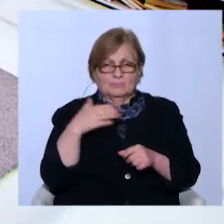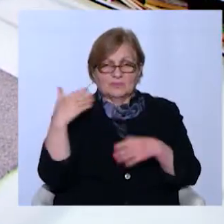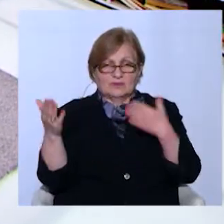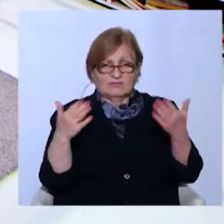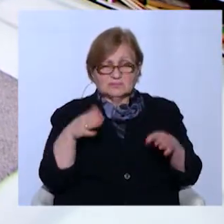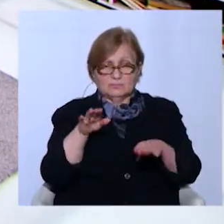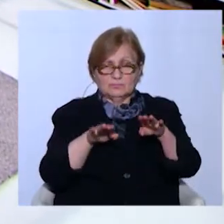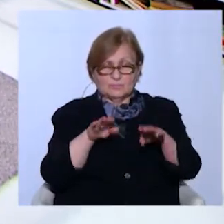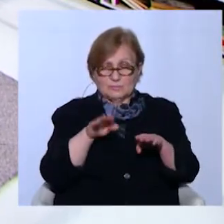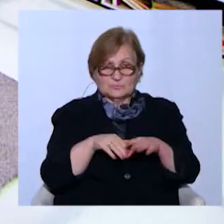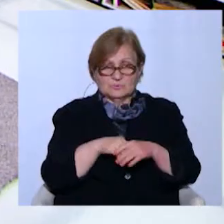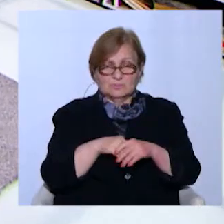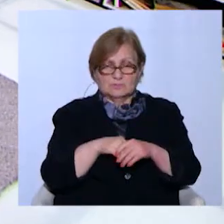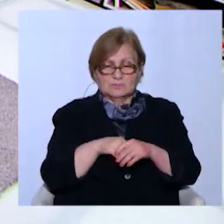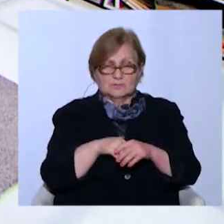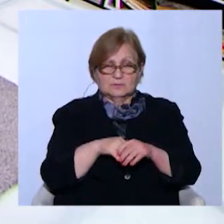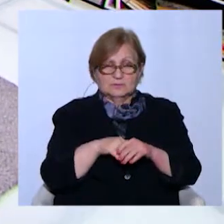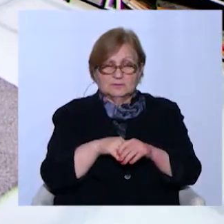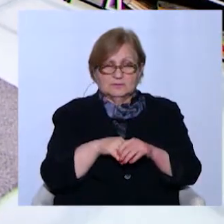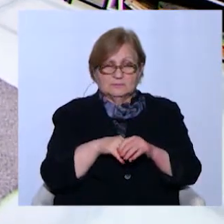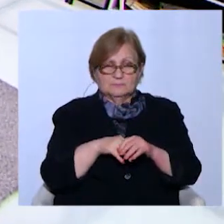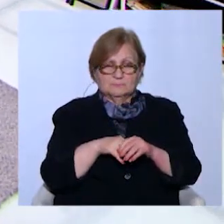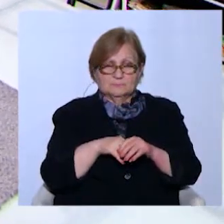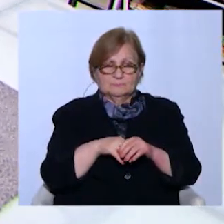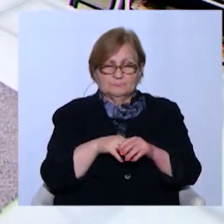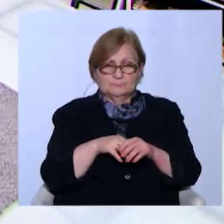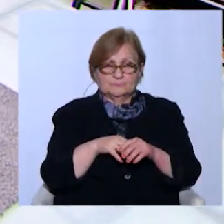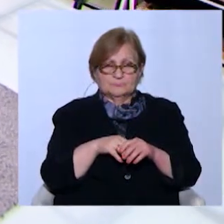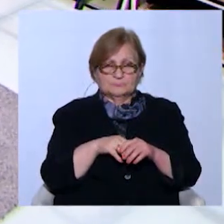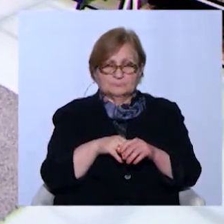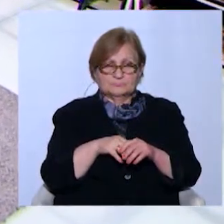პროპორციული, ანუ რას ნიშნავს, რომ MN ისე შეეფარდება